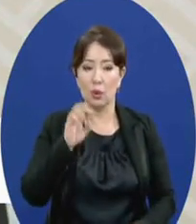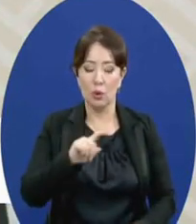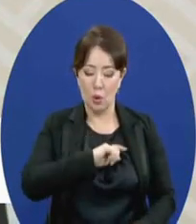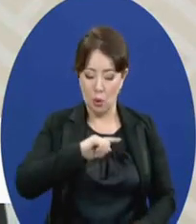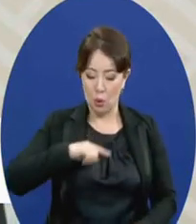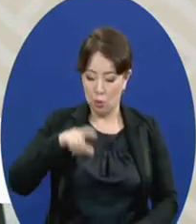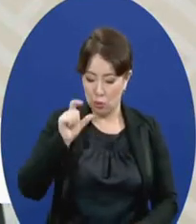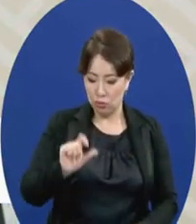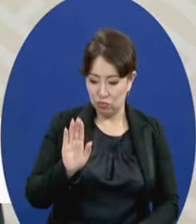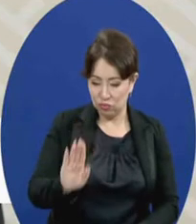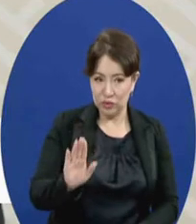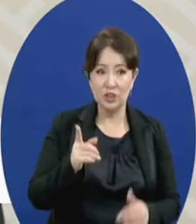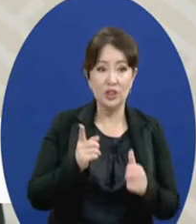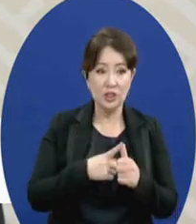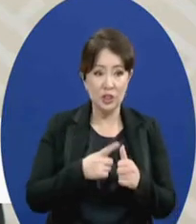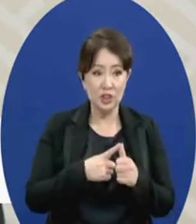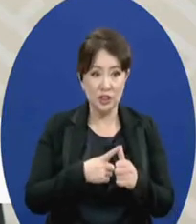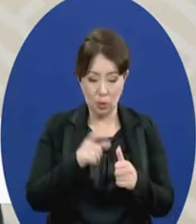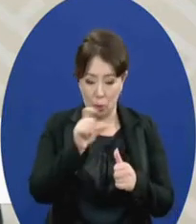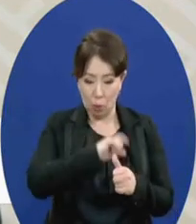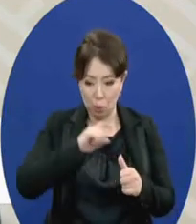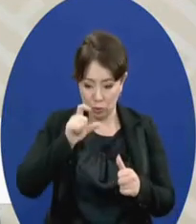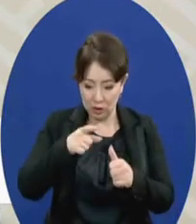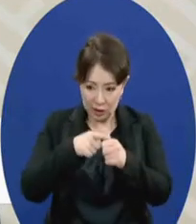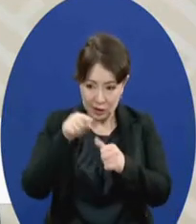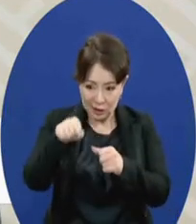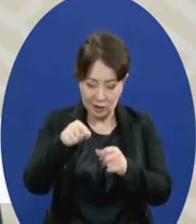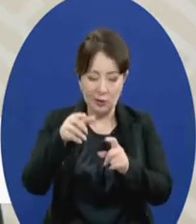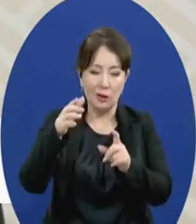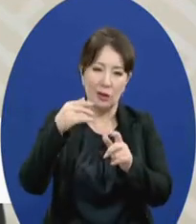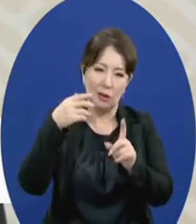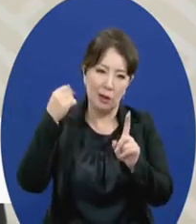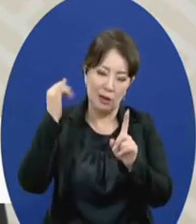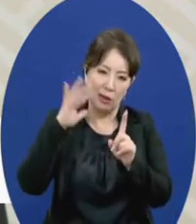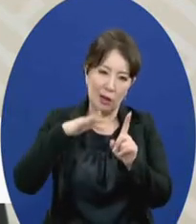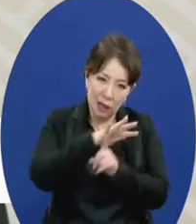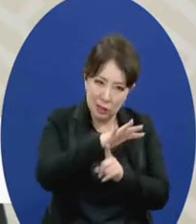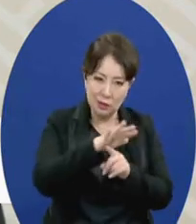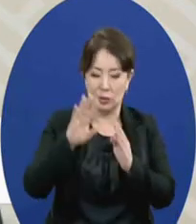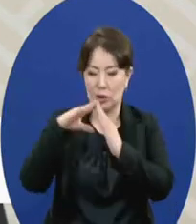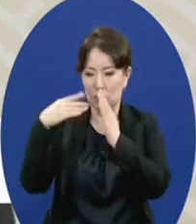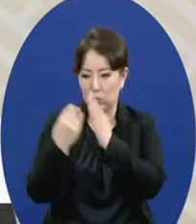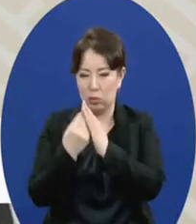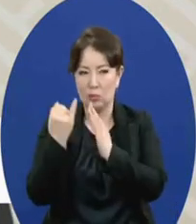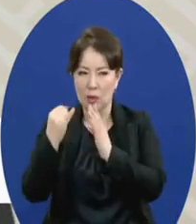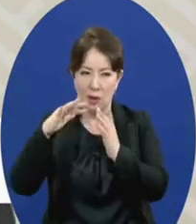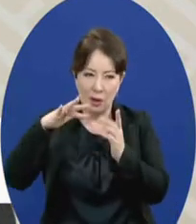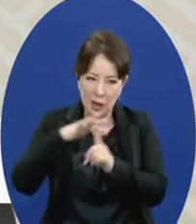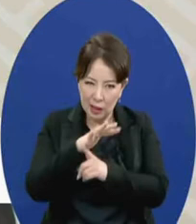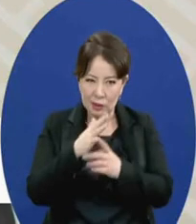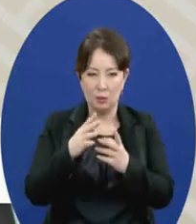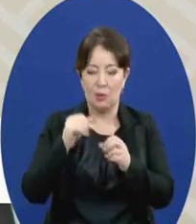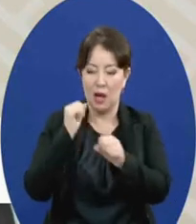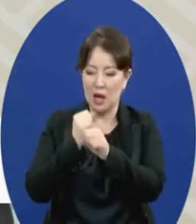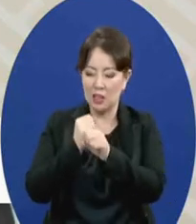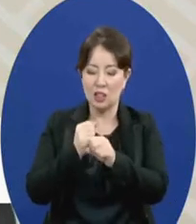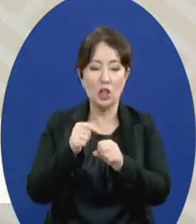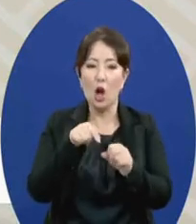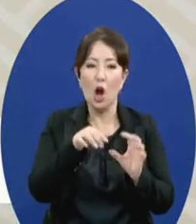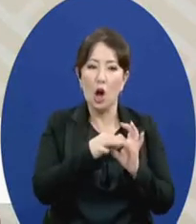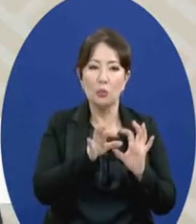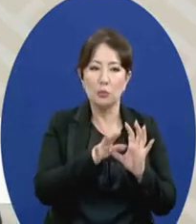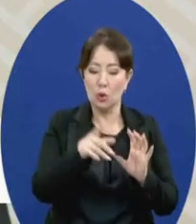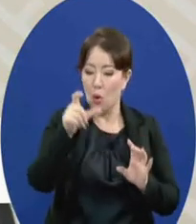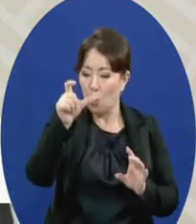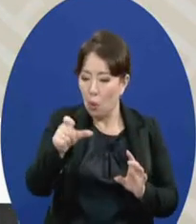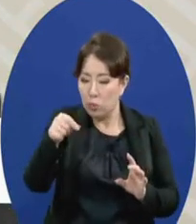хувь хүнийх нь нэр төрд халтсан, гэр бүлийнх нь үнэт зүйл халтсан, албан тушаал эрхэлдэгтэй нь холбоотой биш.